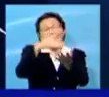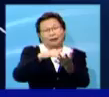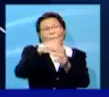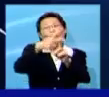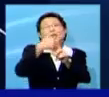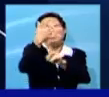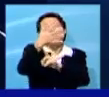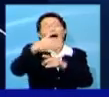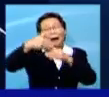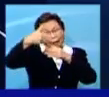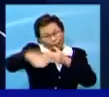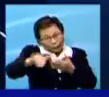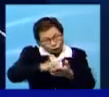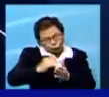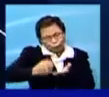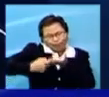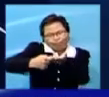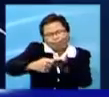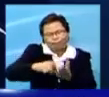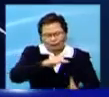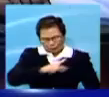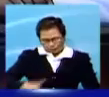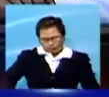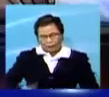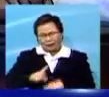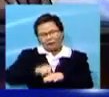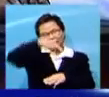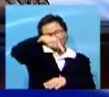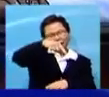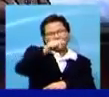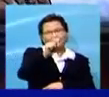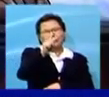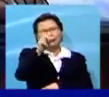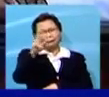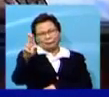Disusuli perbincangan peringkat kementerian di Qatar.